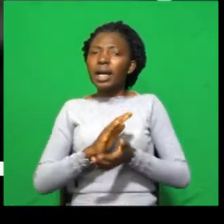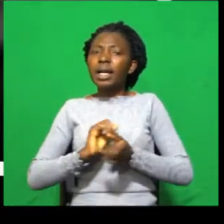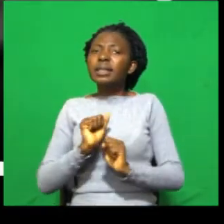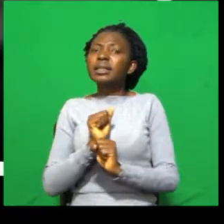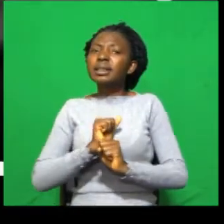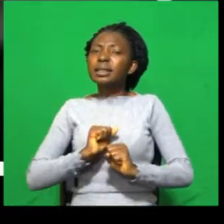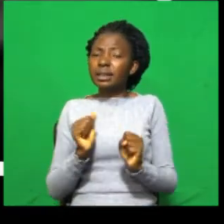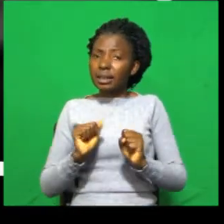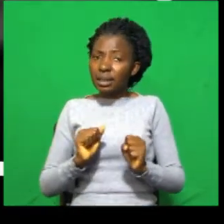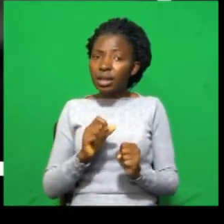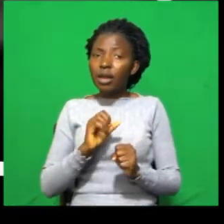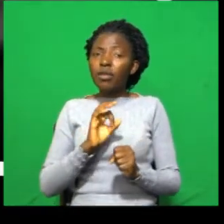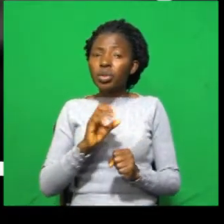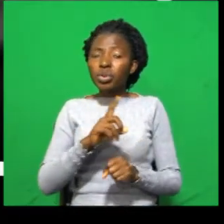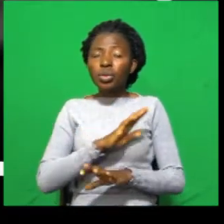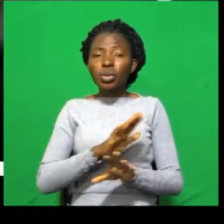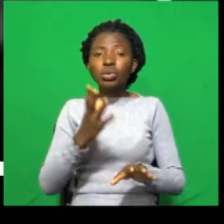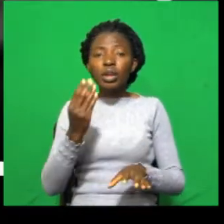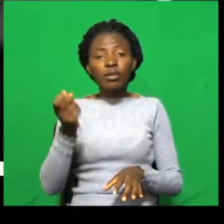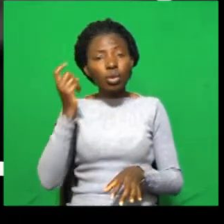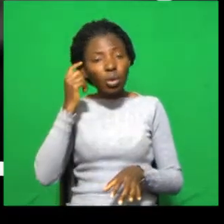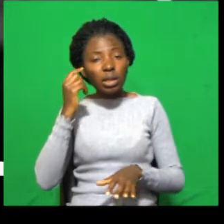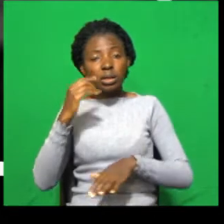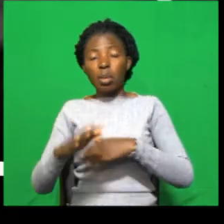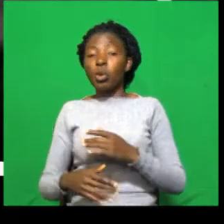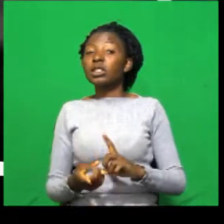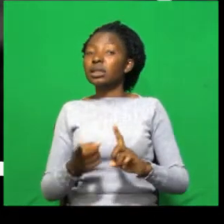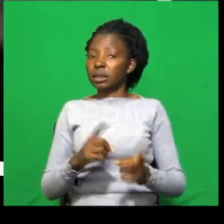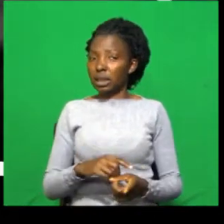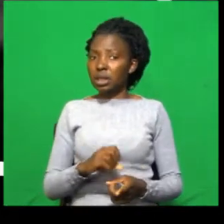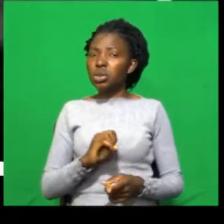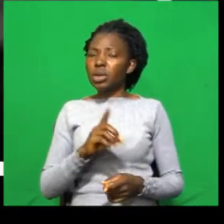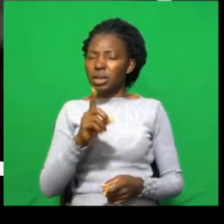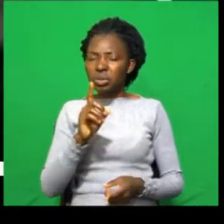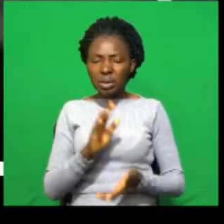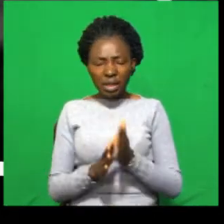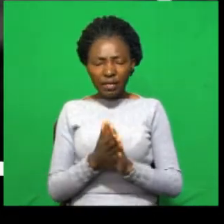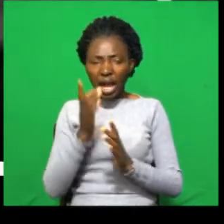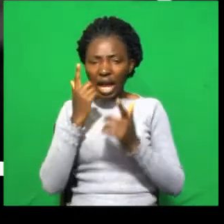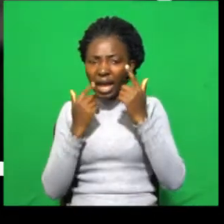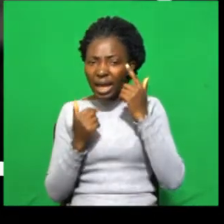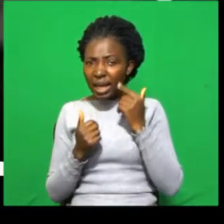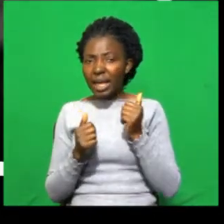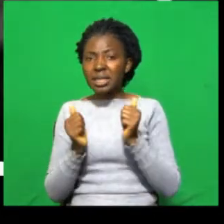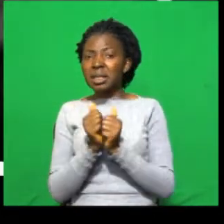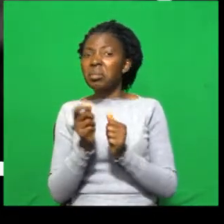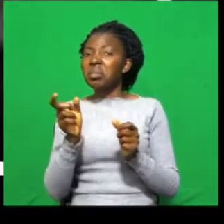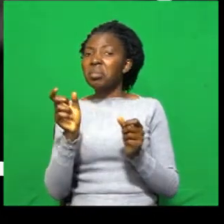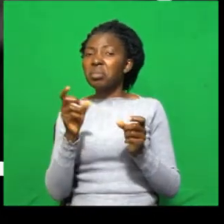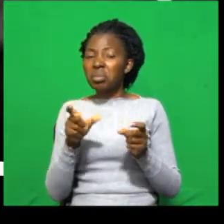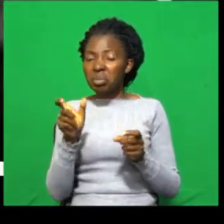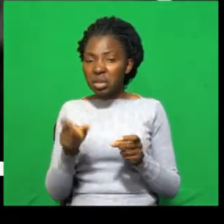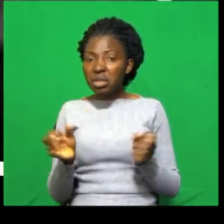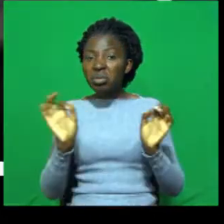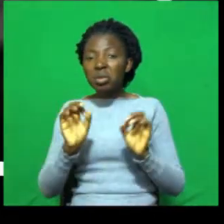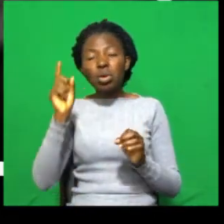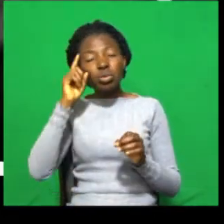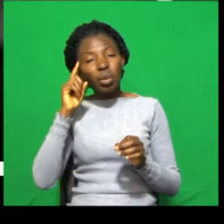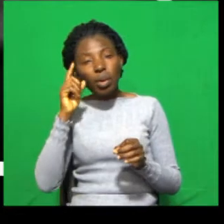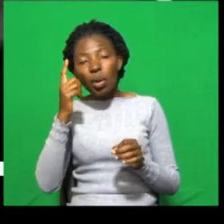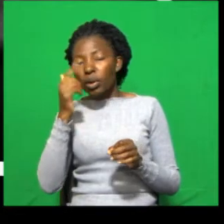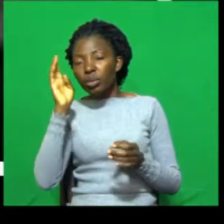mushayiwe kuziva pamusoro pevavete, kuti murege kuchema sevamwe vasina tariro. Nokuti kana tichitenda kuti